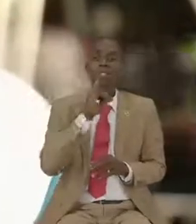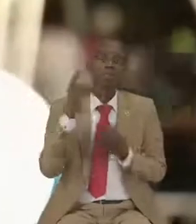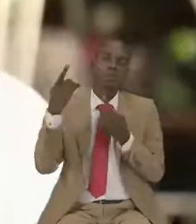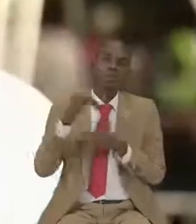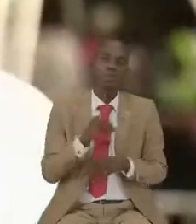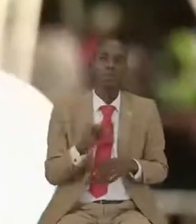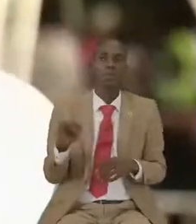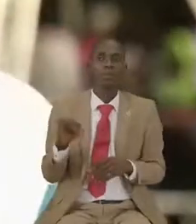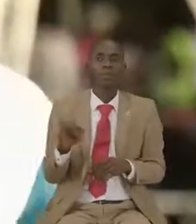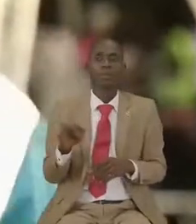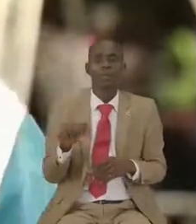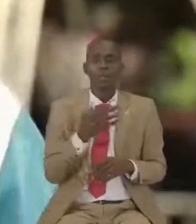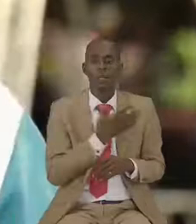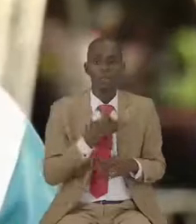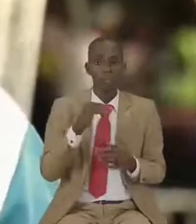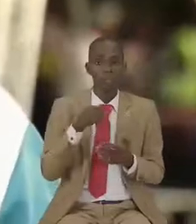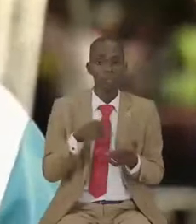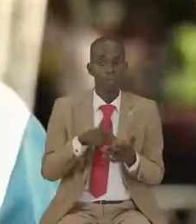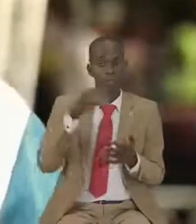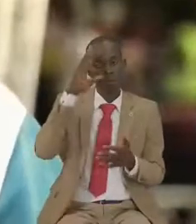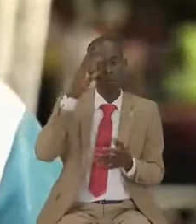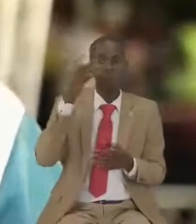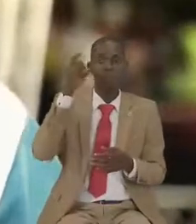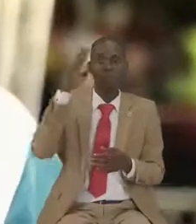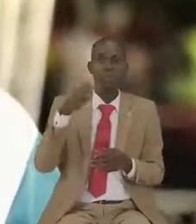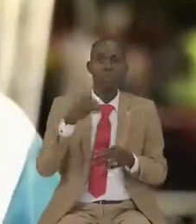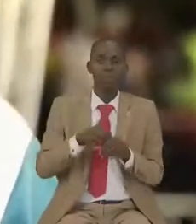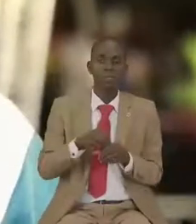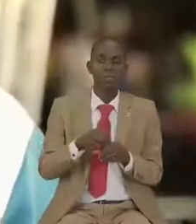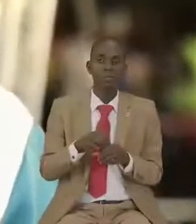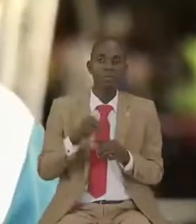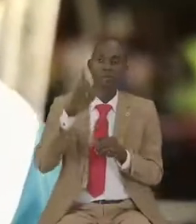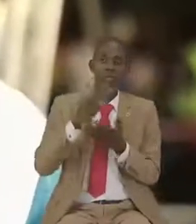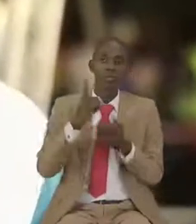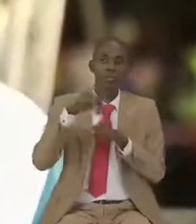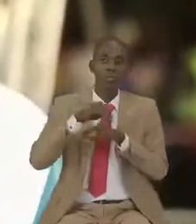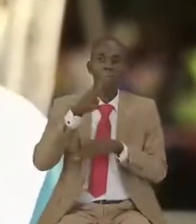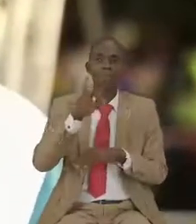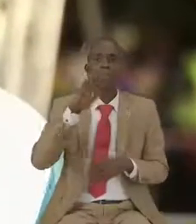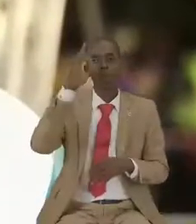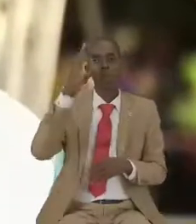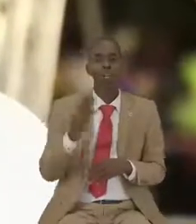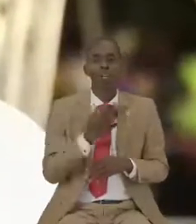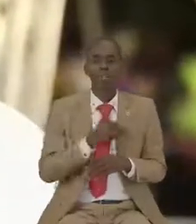C'est le moment de soumettre toutes les coordonnées et écrivez